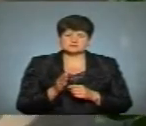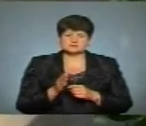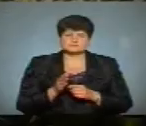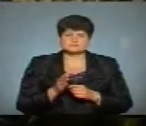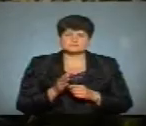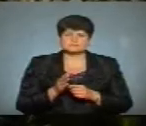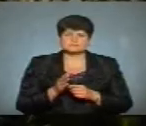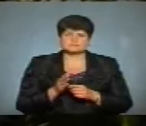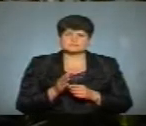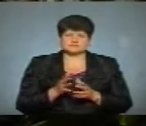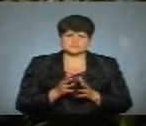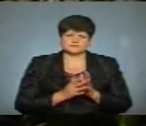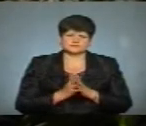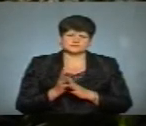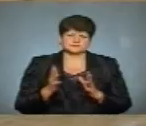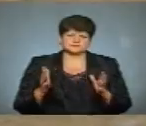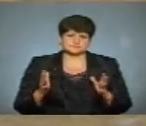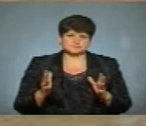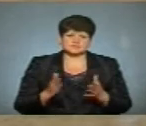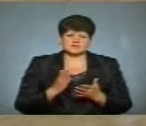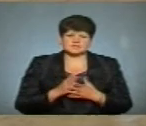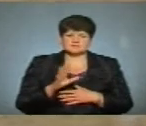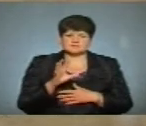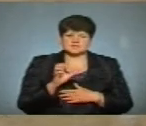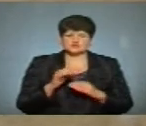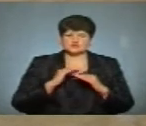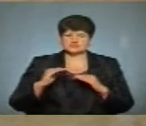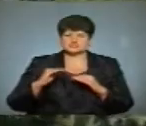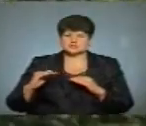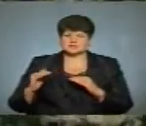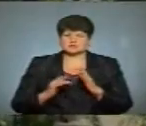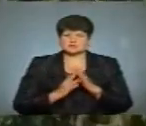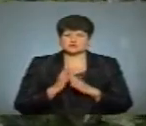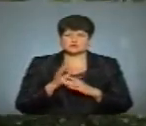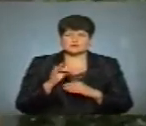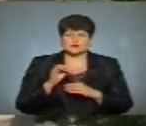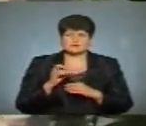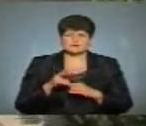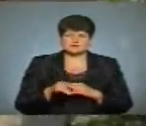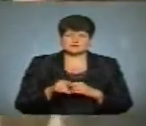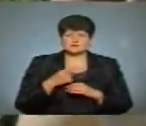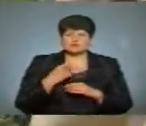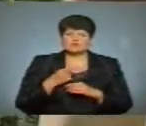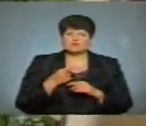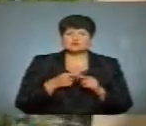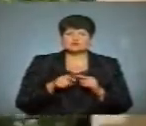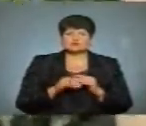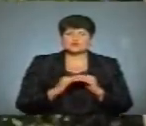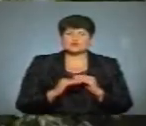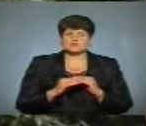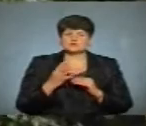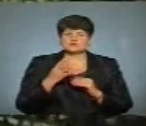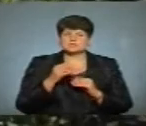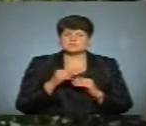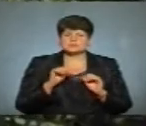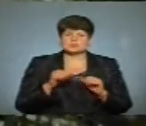найбільшим. На ділянці є 500 щитів, під якими ростуть равлики, каже Роман. За його словами, з цього поля за